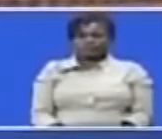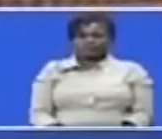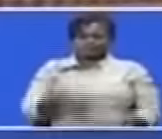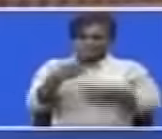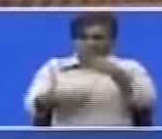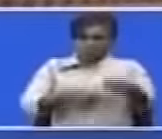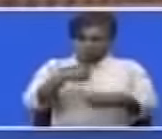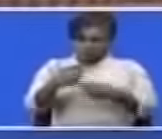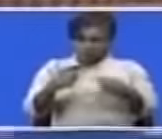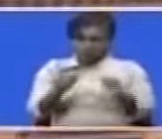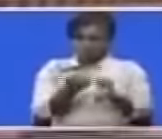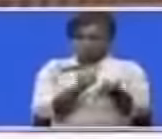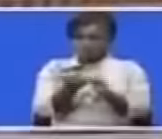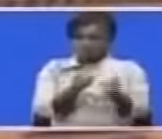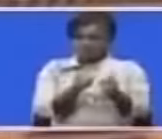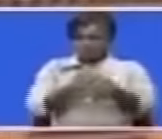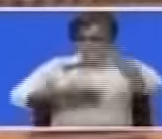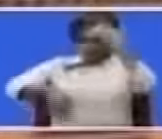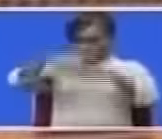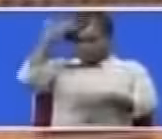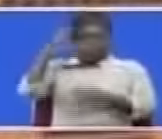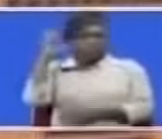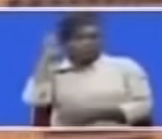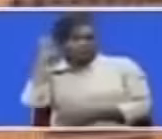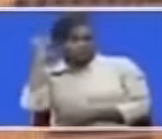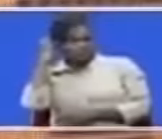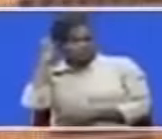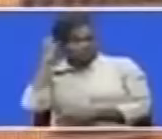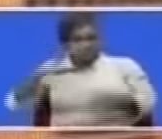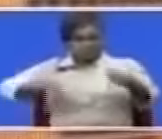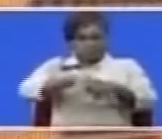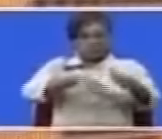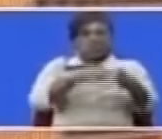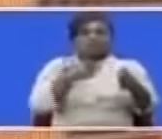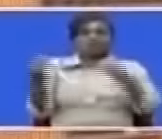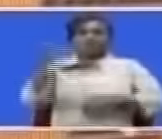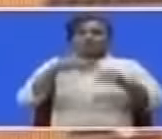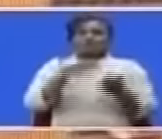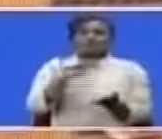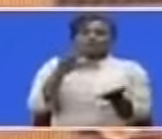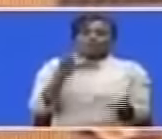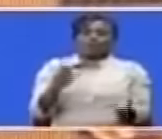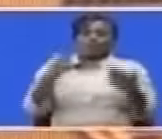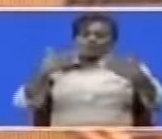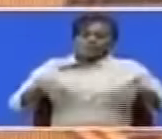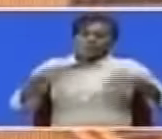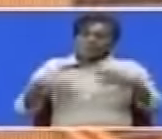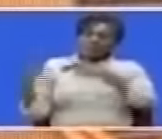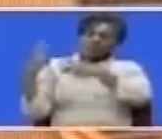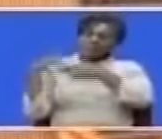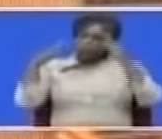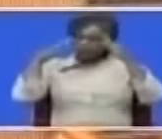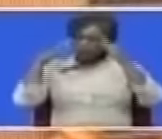Na mtukiendelea na taarifa za sporti, vyuo vya mafunzo vya soka nchini vinataka mchango zaidi kutoka kwa washikadau kutilia